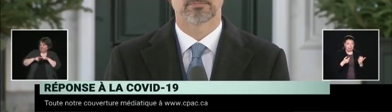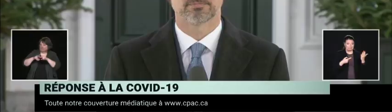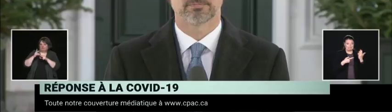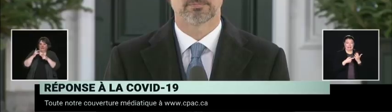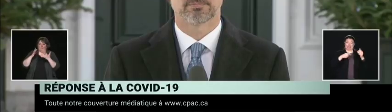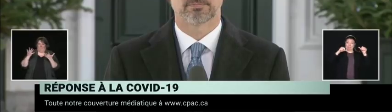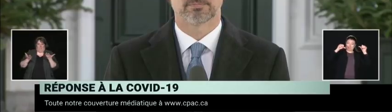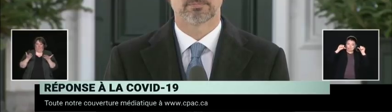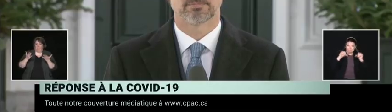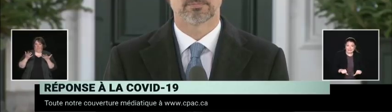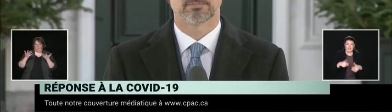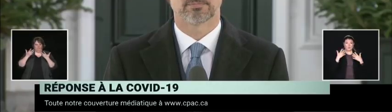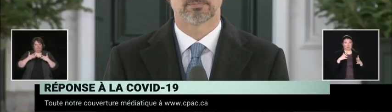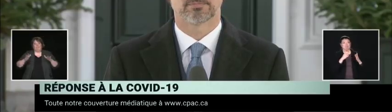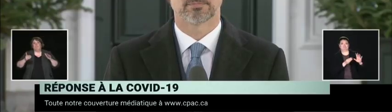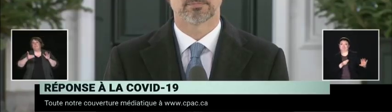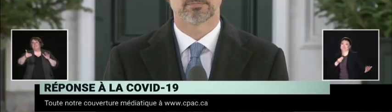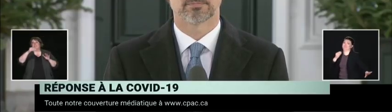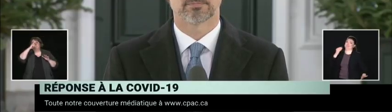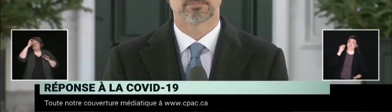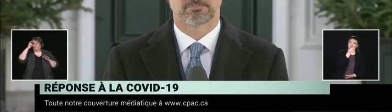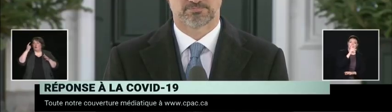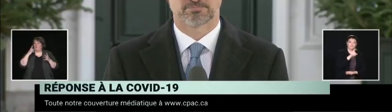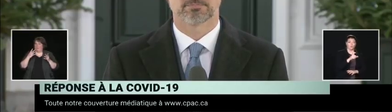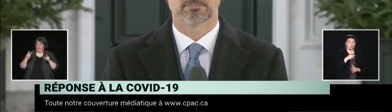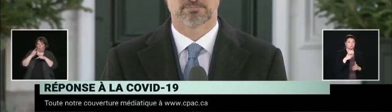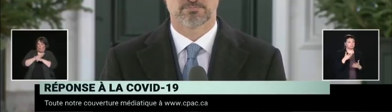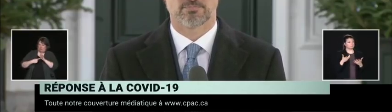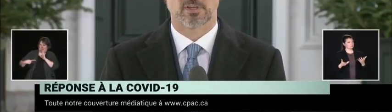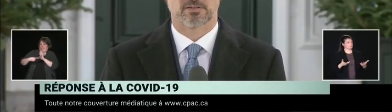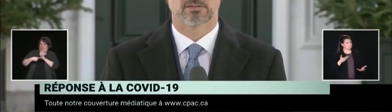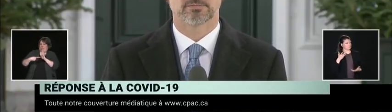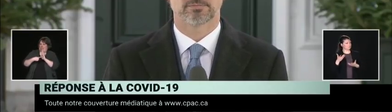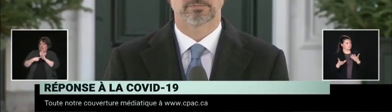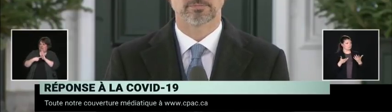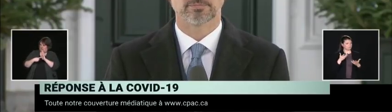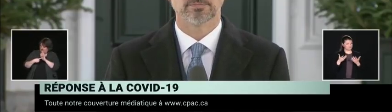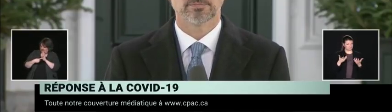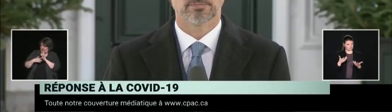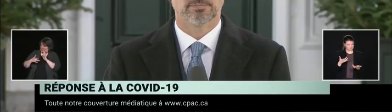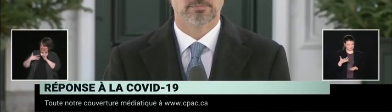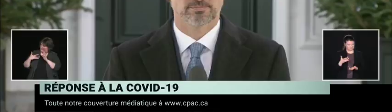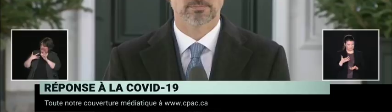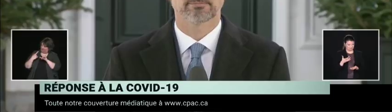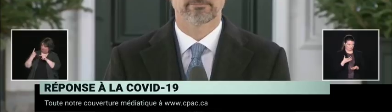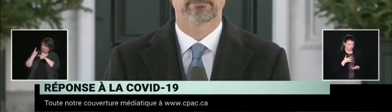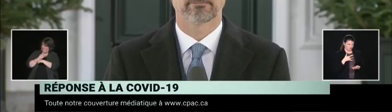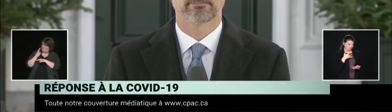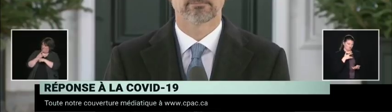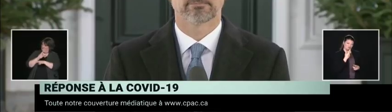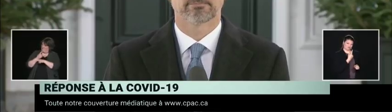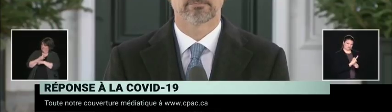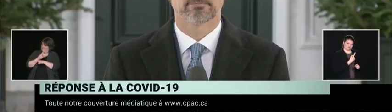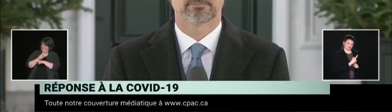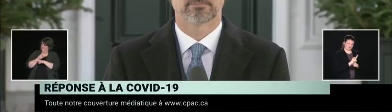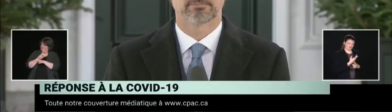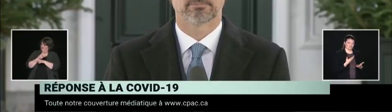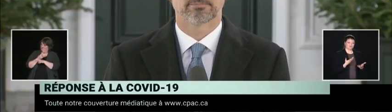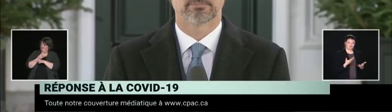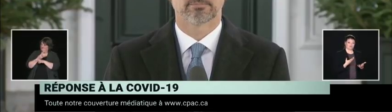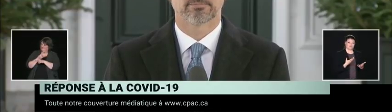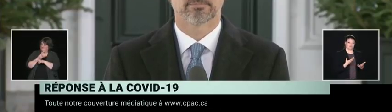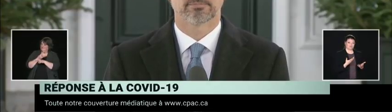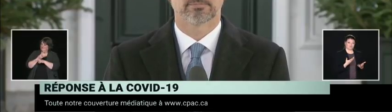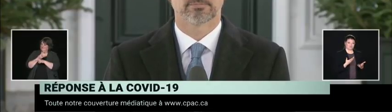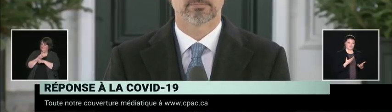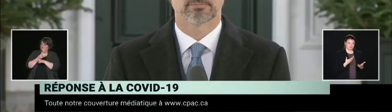alourdie. J'aimerais savoir si vous trouvez que c'est raisonnable ou non de s'en tenir à ça alors que les taux d'intérêt sont plus bas, de la part d'une industrie